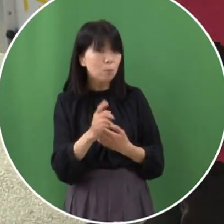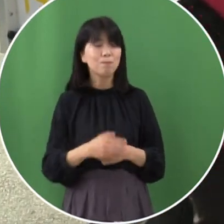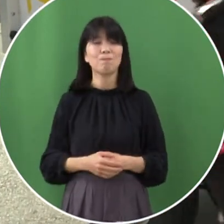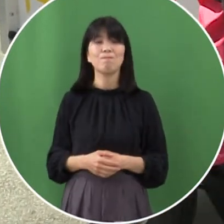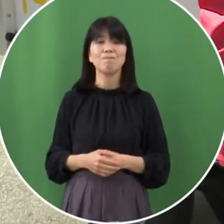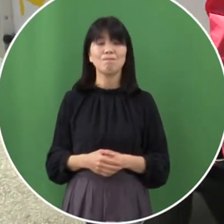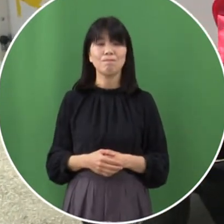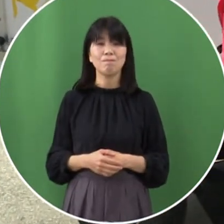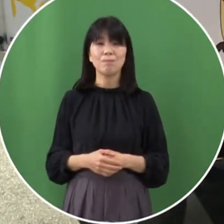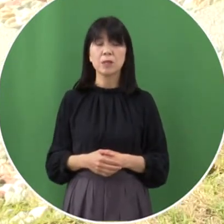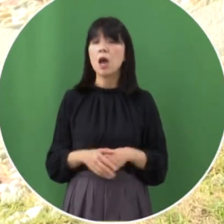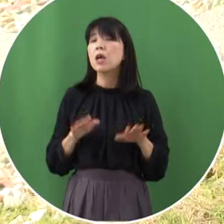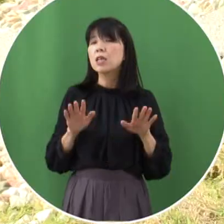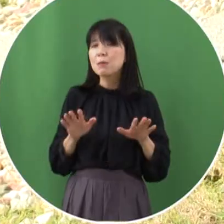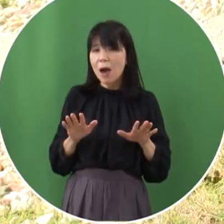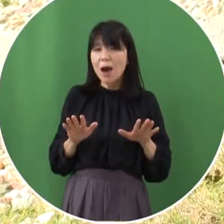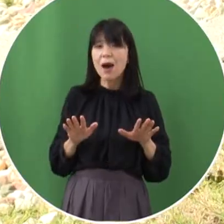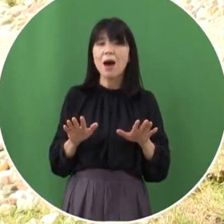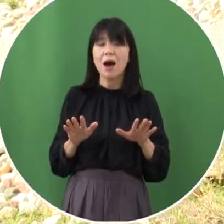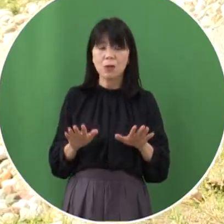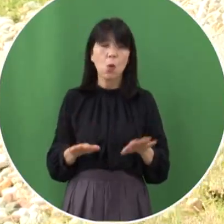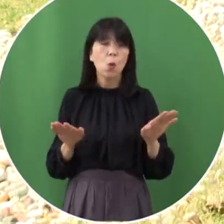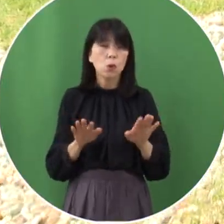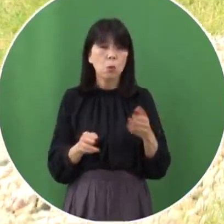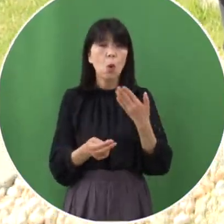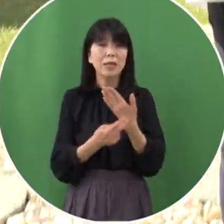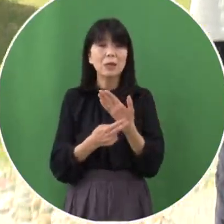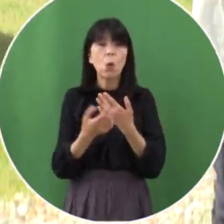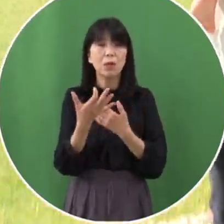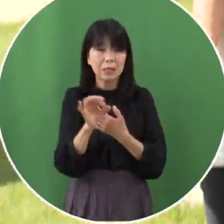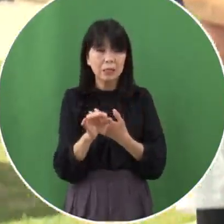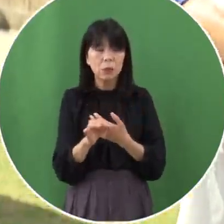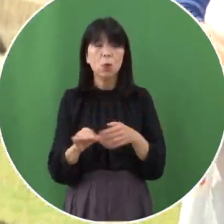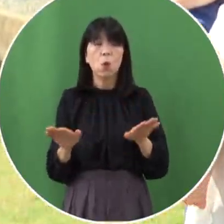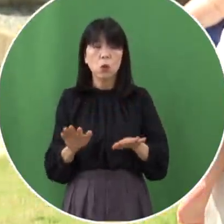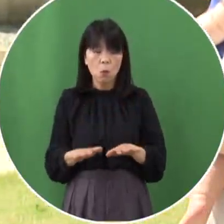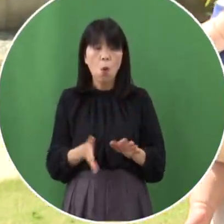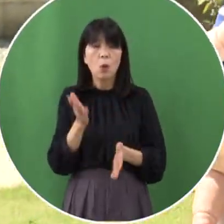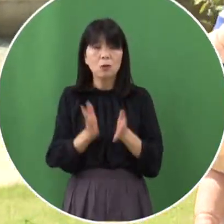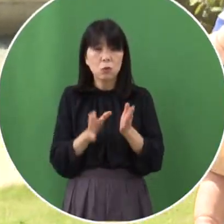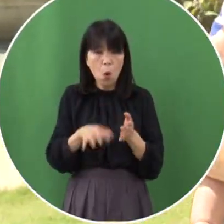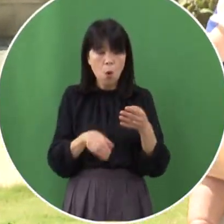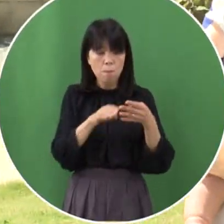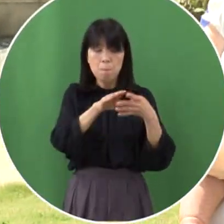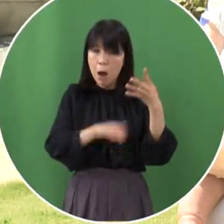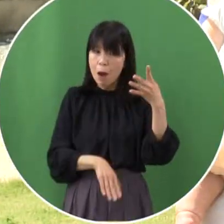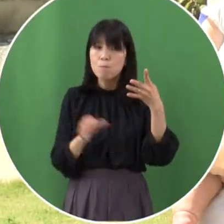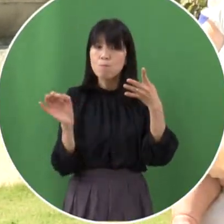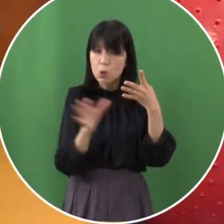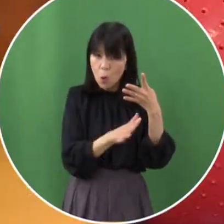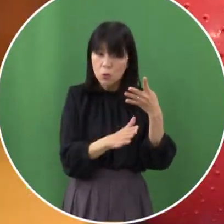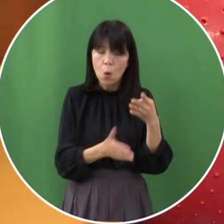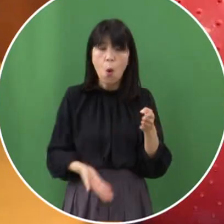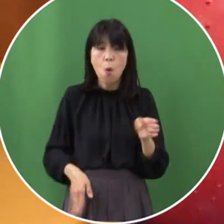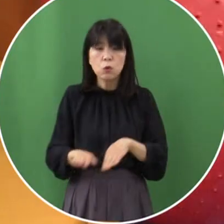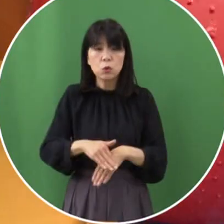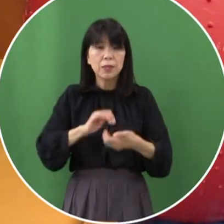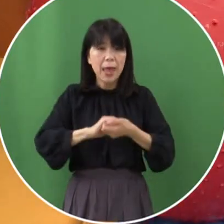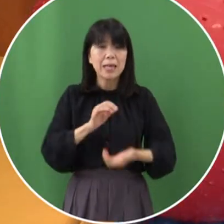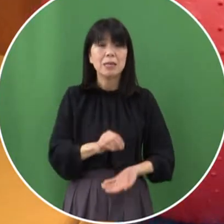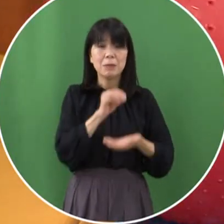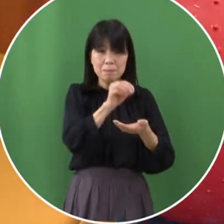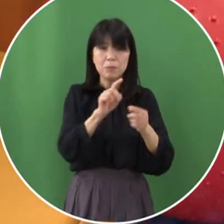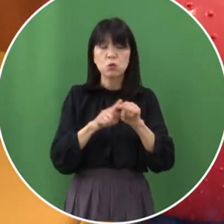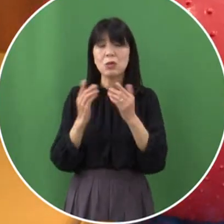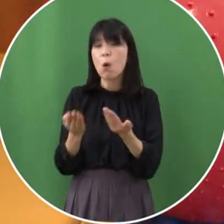施している子ども医療費や第2子以降の保育料、おむつ定期便、中学校給食、そして公共施設の入